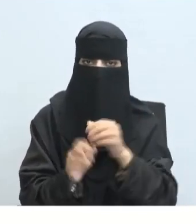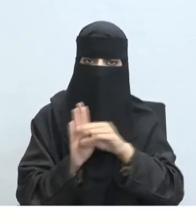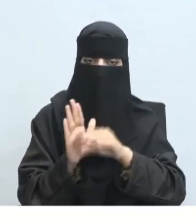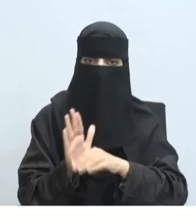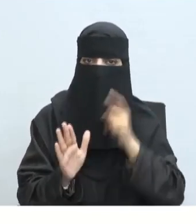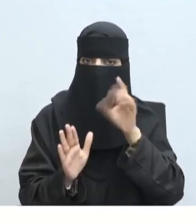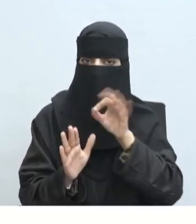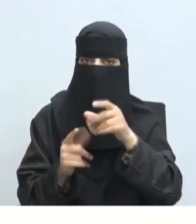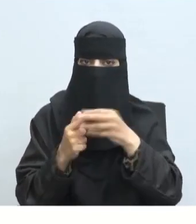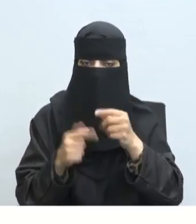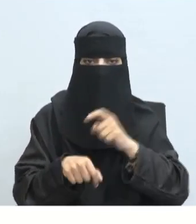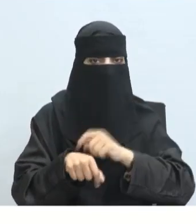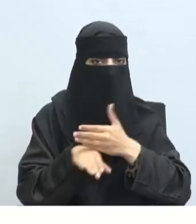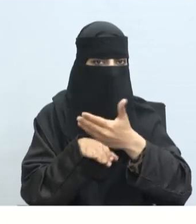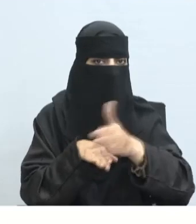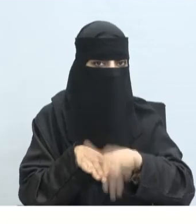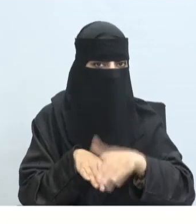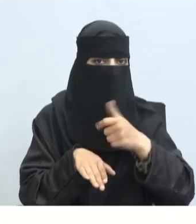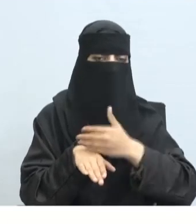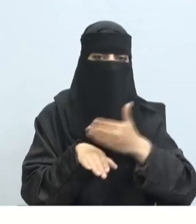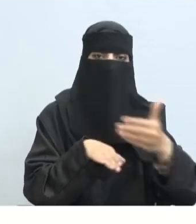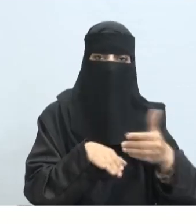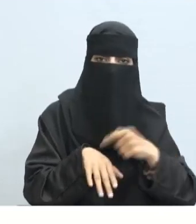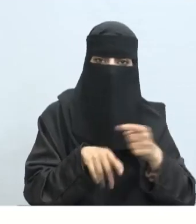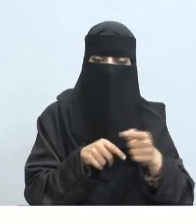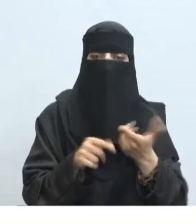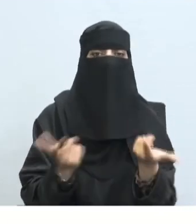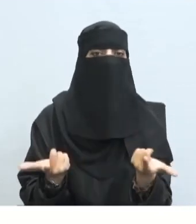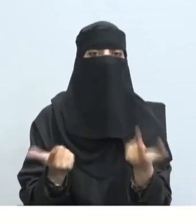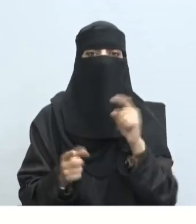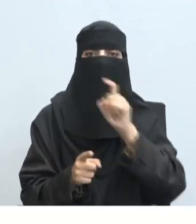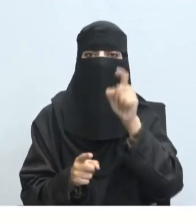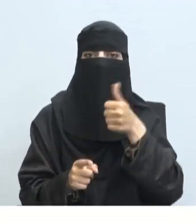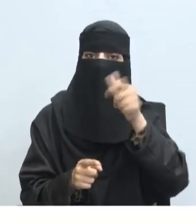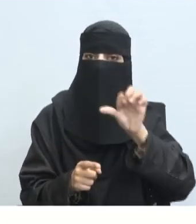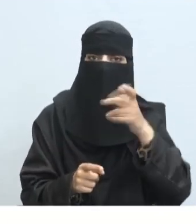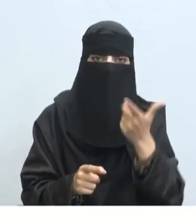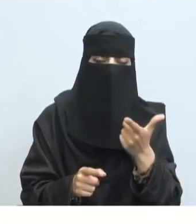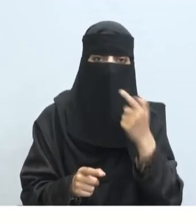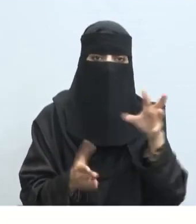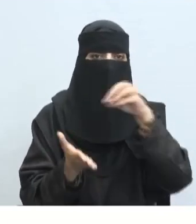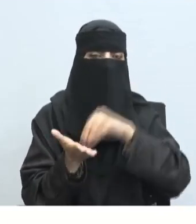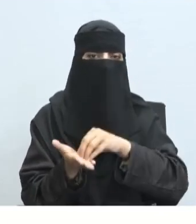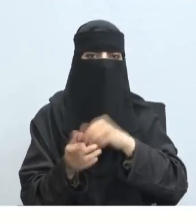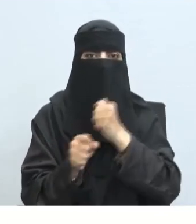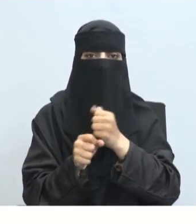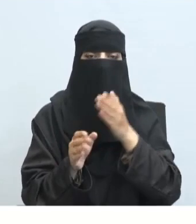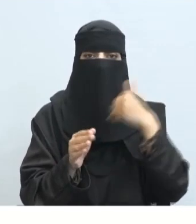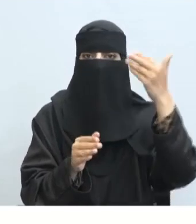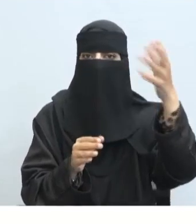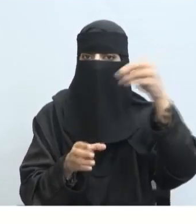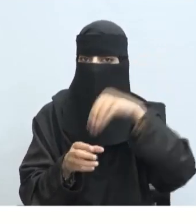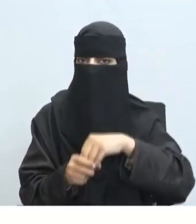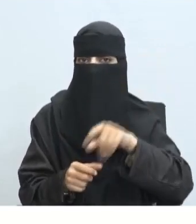الحرجه التي تحتاج الى وقت التي تكون انجازها تحتاج الى فتره اطول واو نضع ايضا البيعات الخارجيه